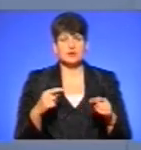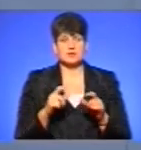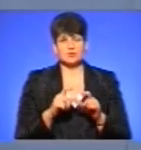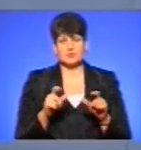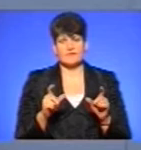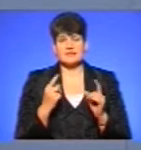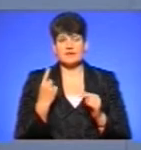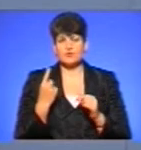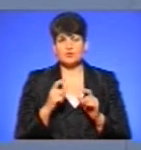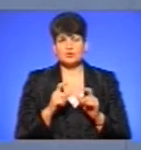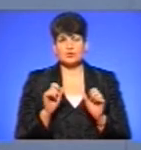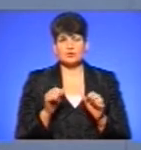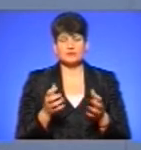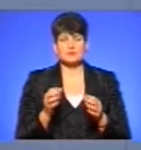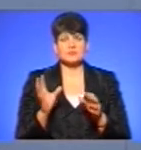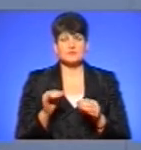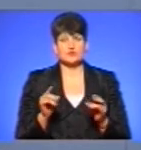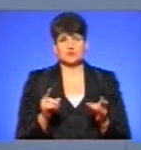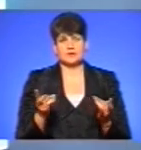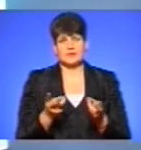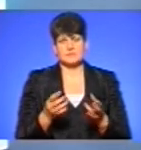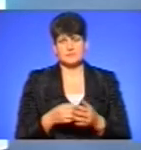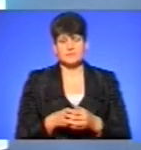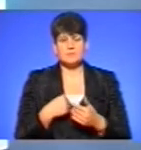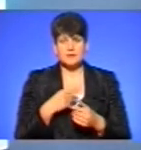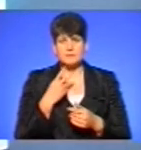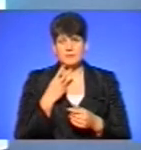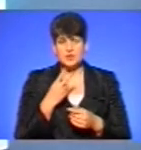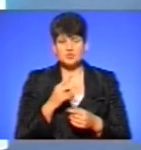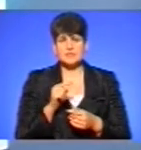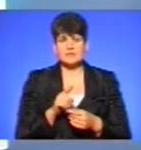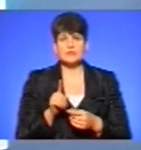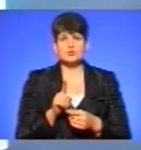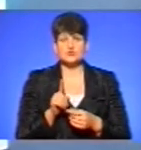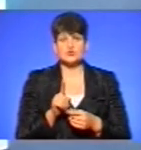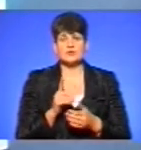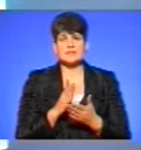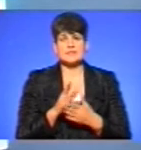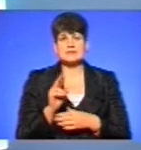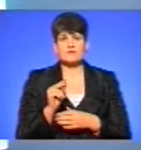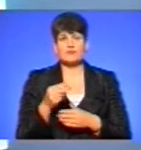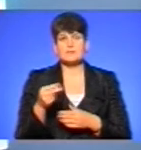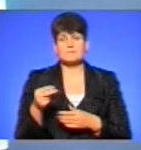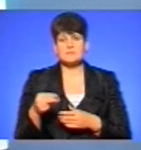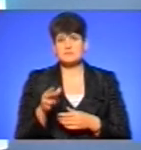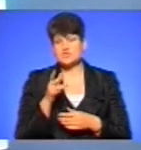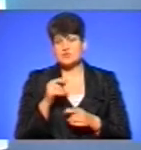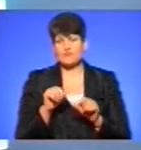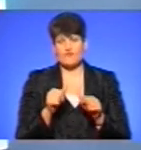одній установі отримати все, що потрібно. Ми в сюжеті бачили про те, що є цифровий підпис під час